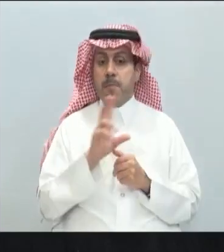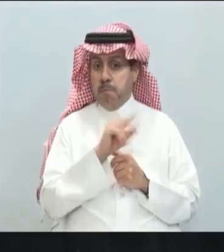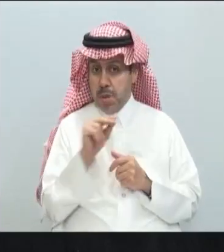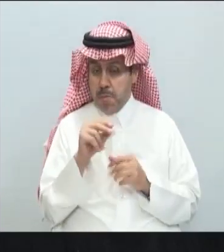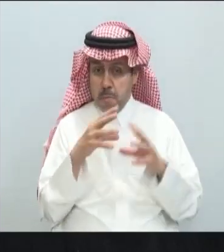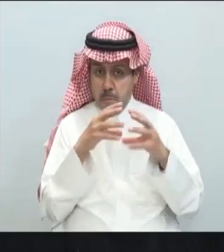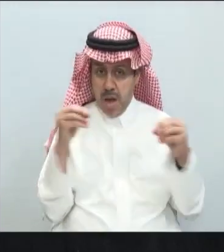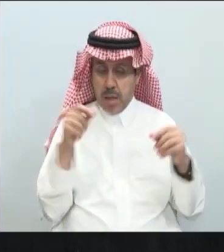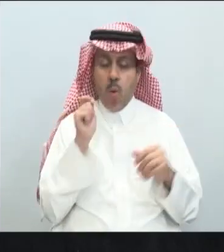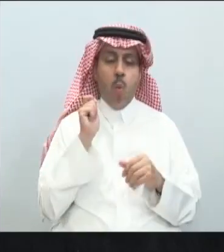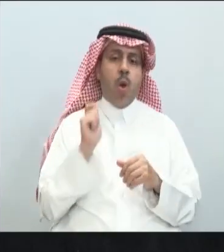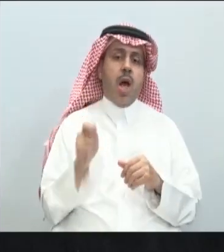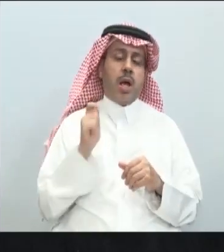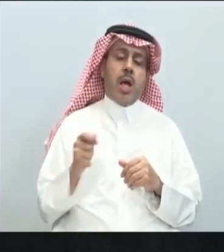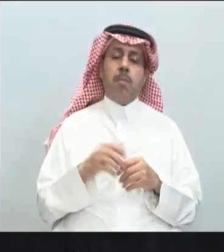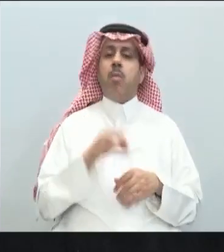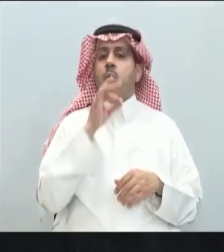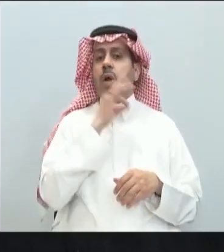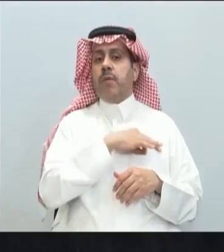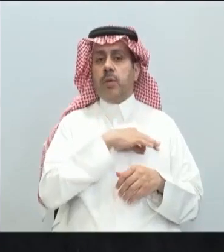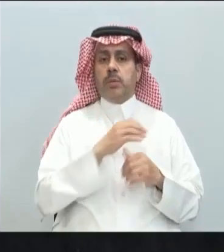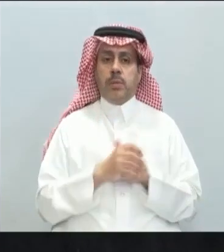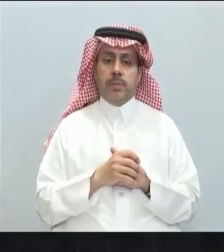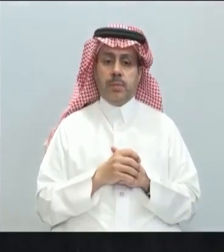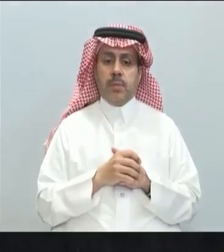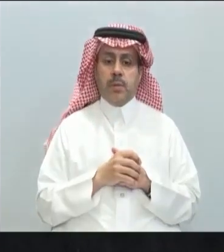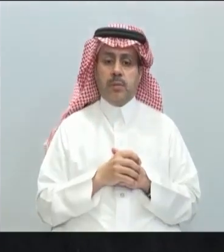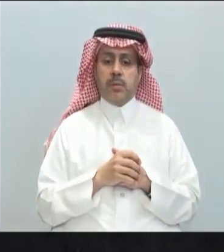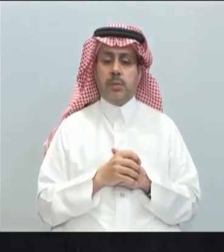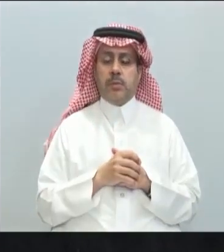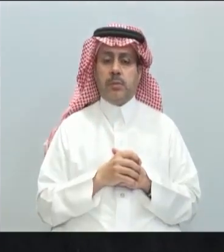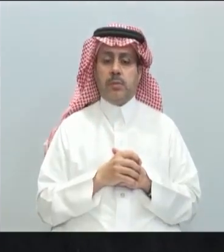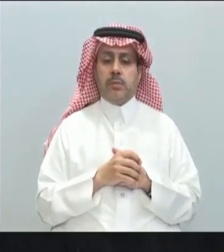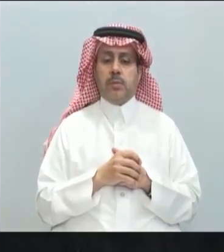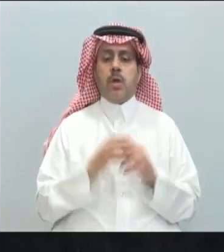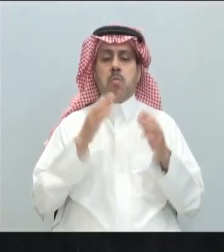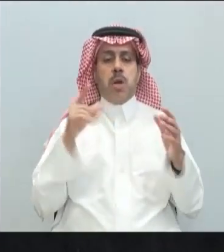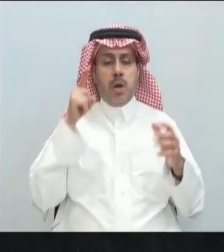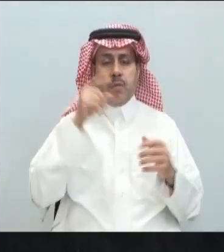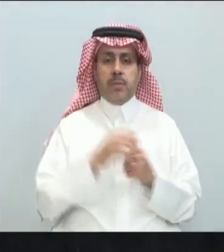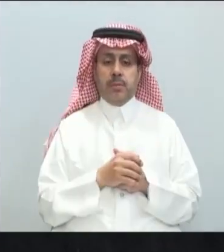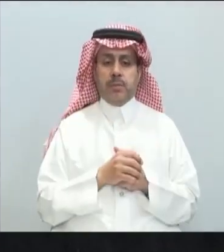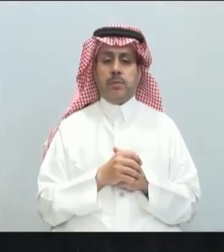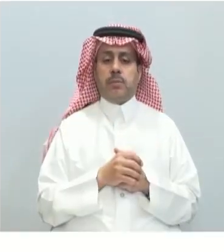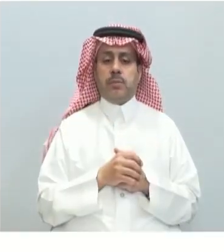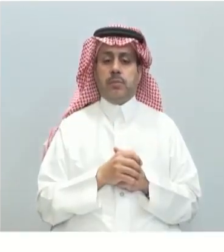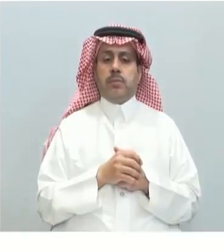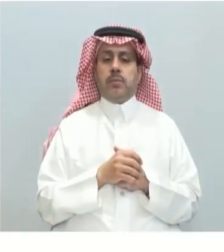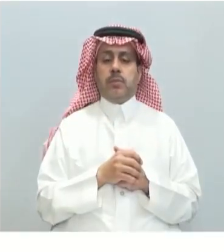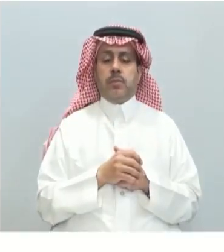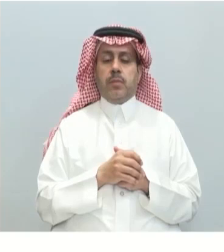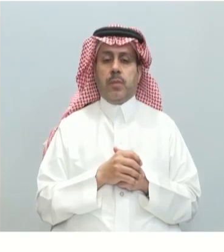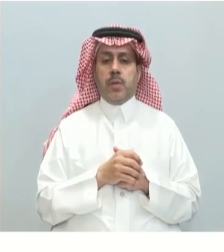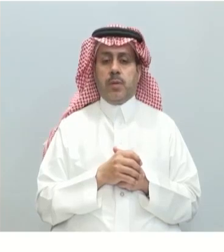معانيها ونستنبط واياكم بعض الفوائد والاحكام فكونوا معي بارك الله فيكم اذا على بركه الله ايها